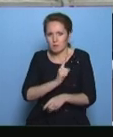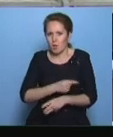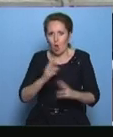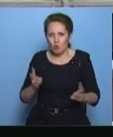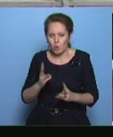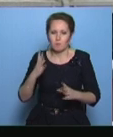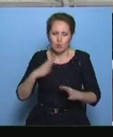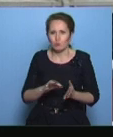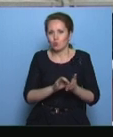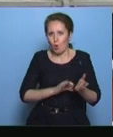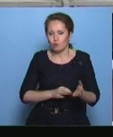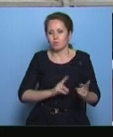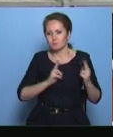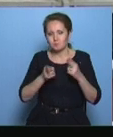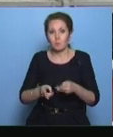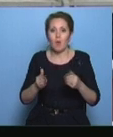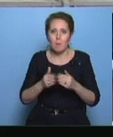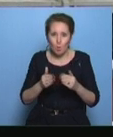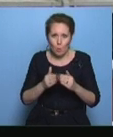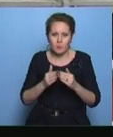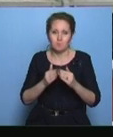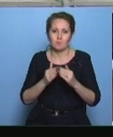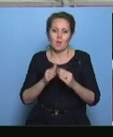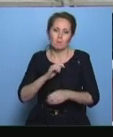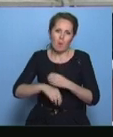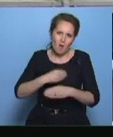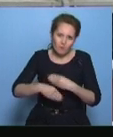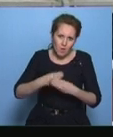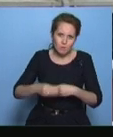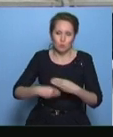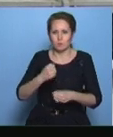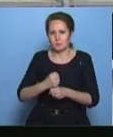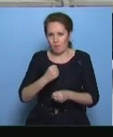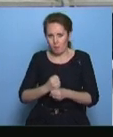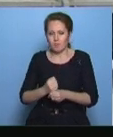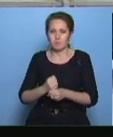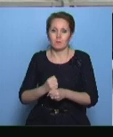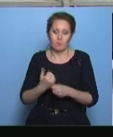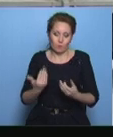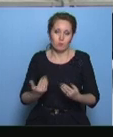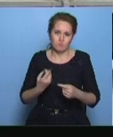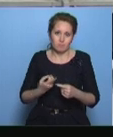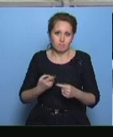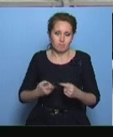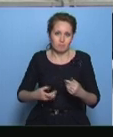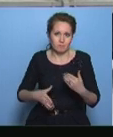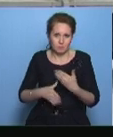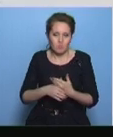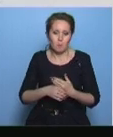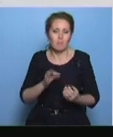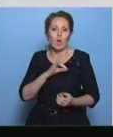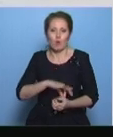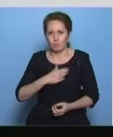приехать домой с работы, там повязку какую-то сделать такую мальчику. Вот в этом плане пригождались,